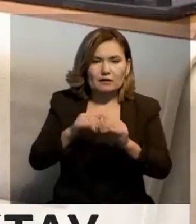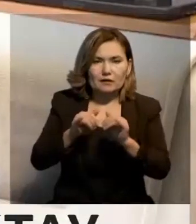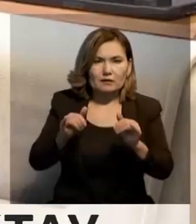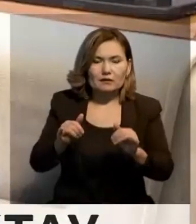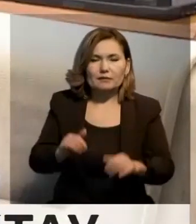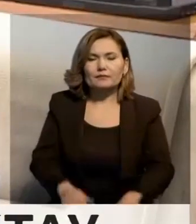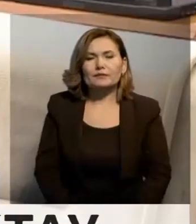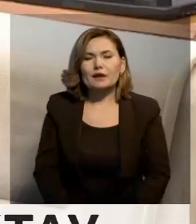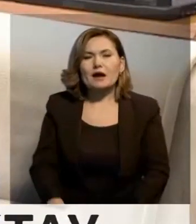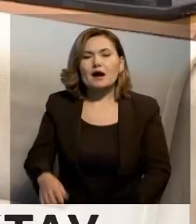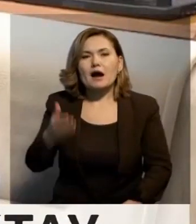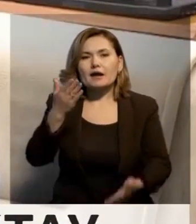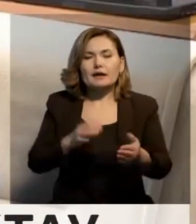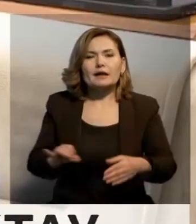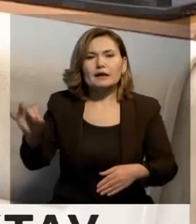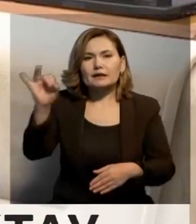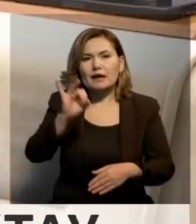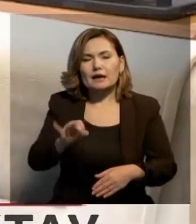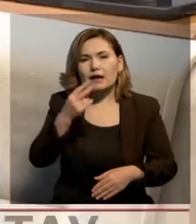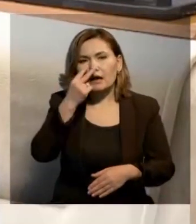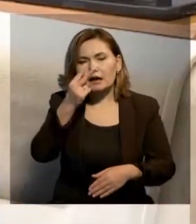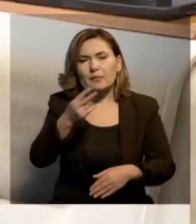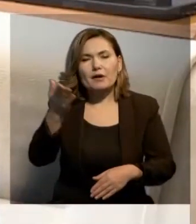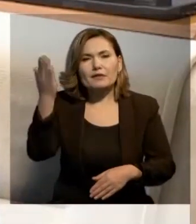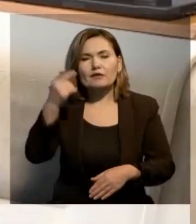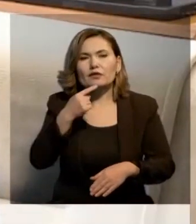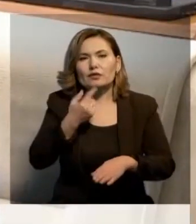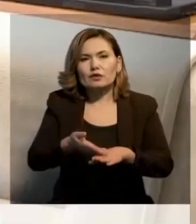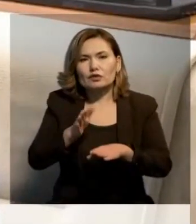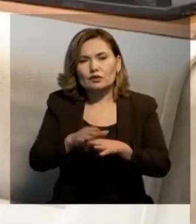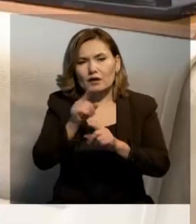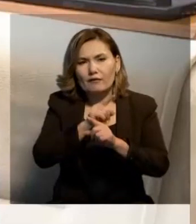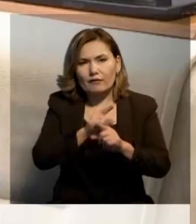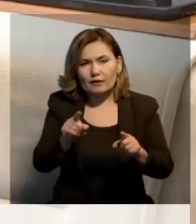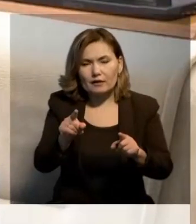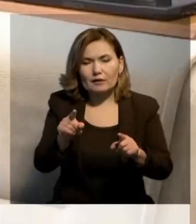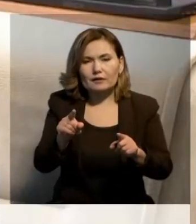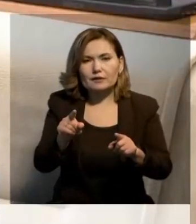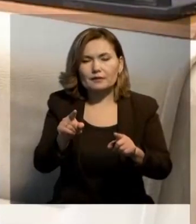Егер тарихқа назар салсаңыздар, кешегі қиын кезеңдерде мынау